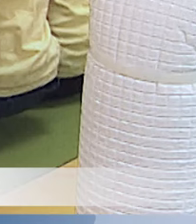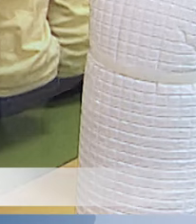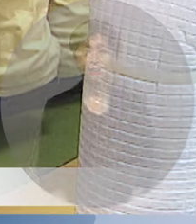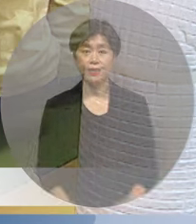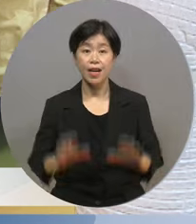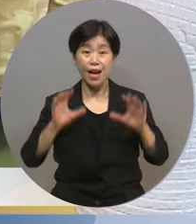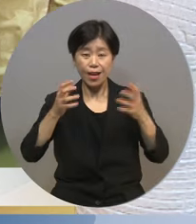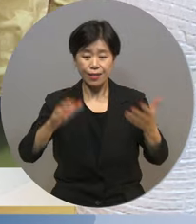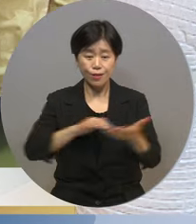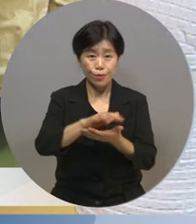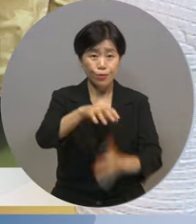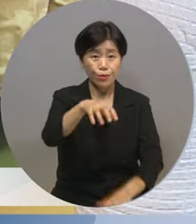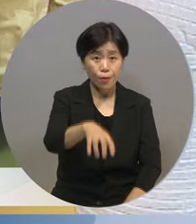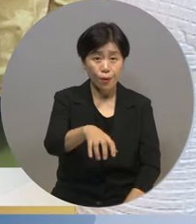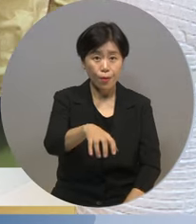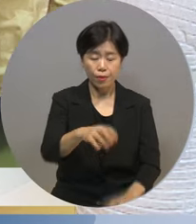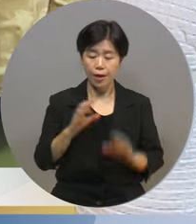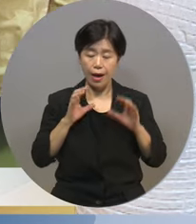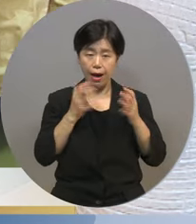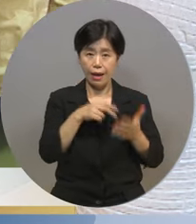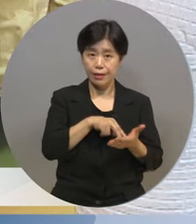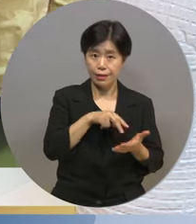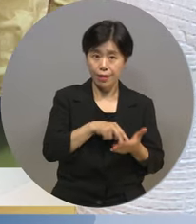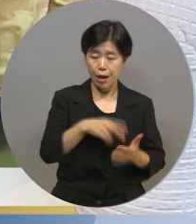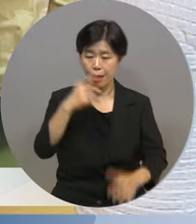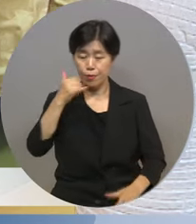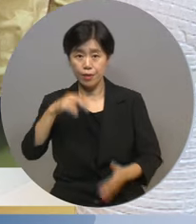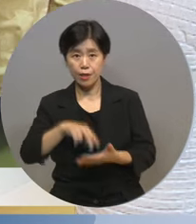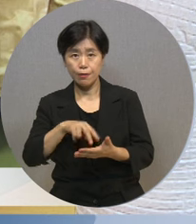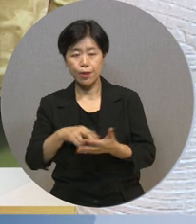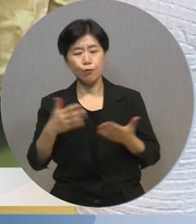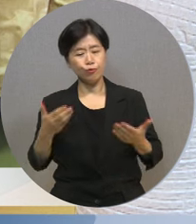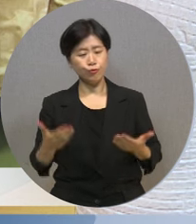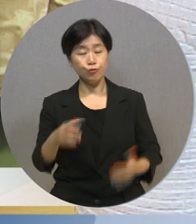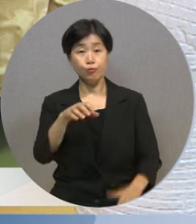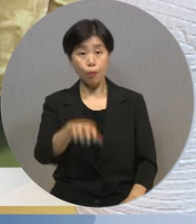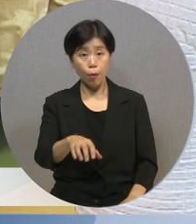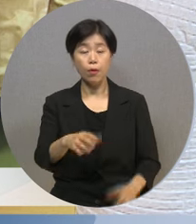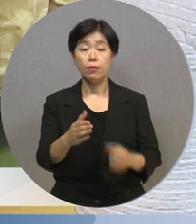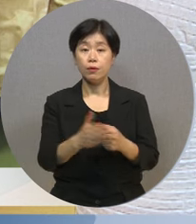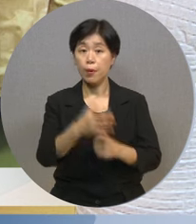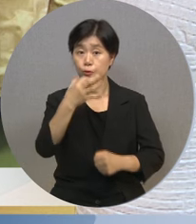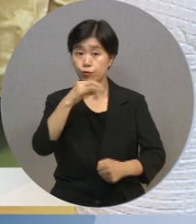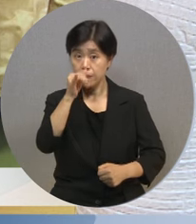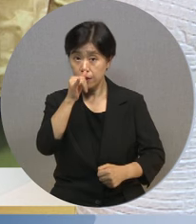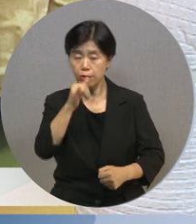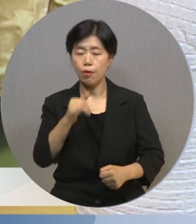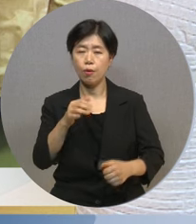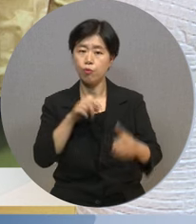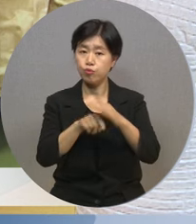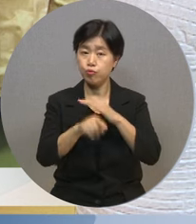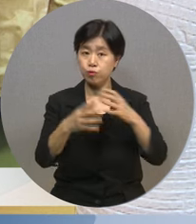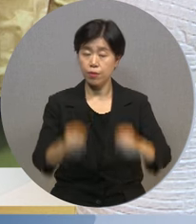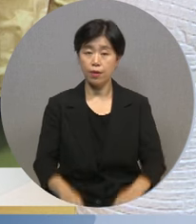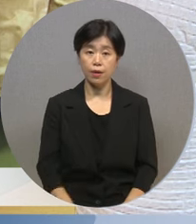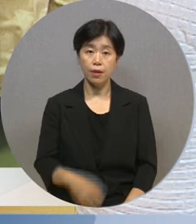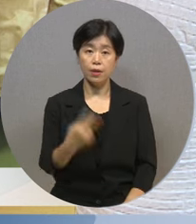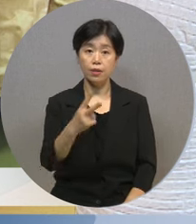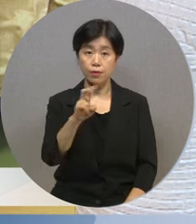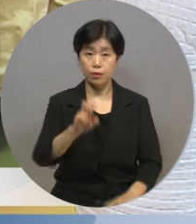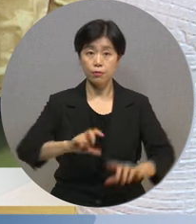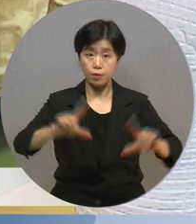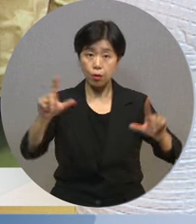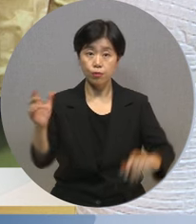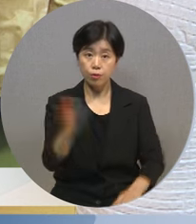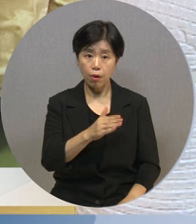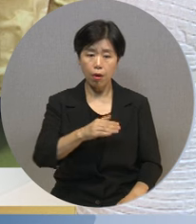키즈 카페 아이와 보호자 모두 편히 쉴 수 있는 공간으로 많이들 이용하고 있는데요 지난 2022년부터